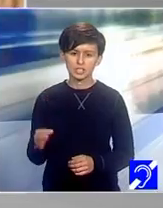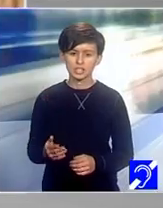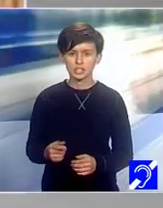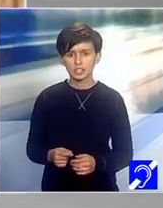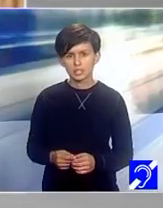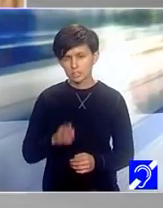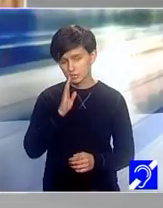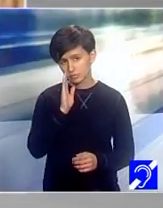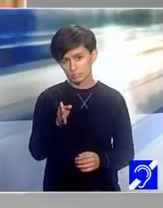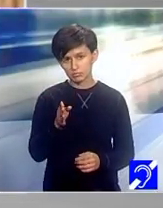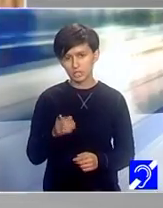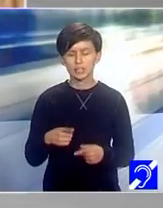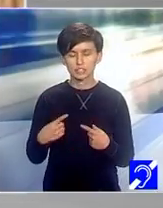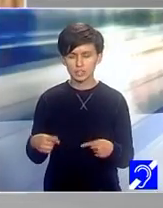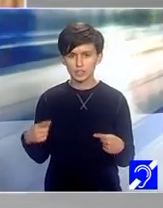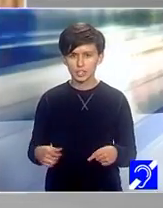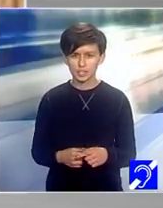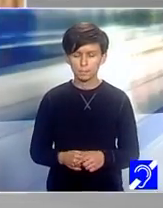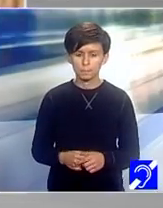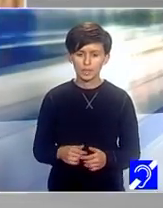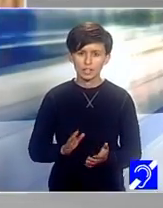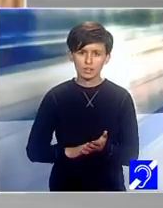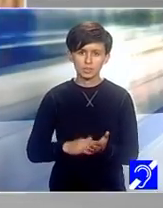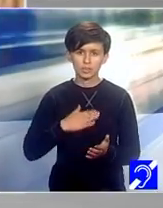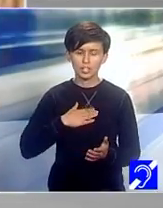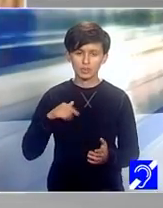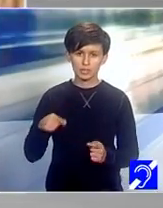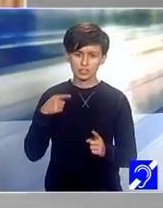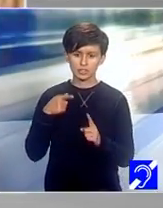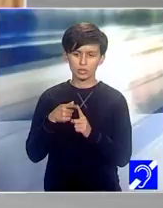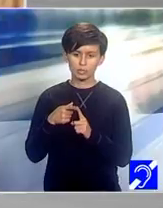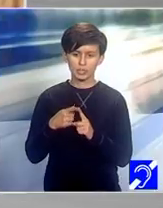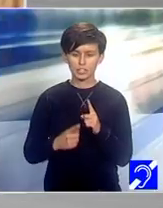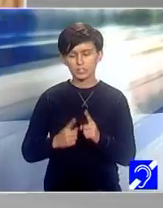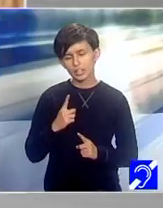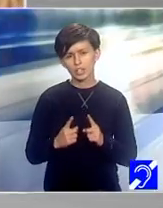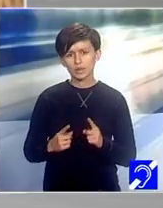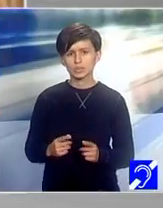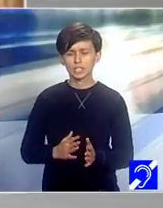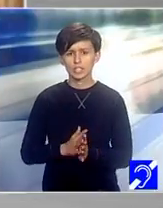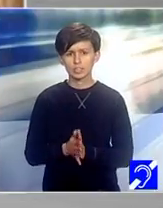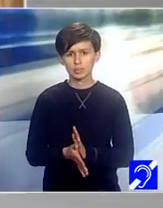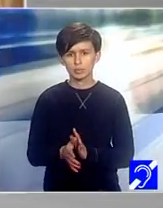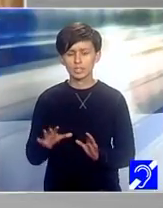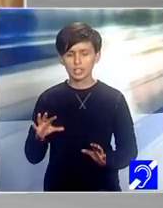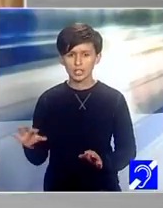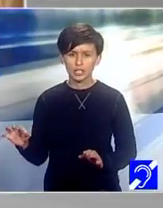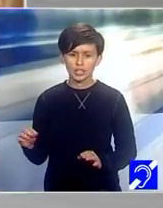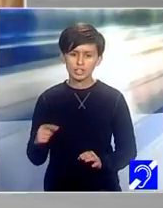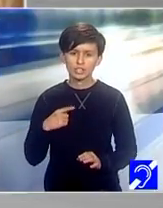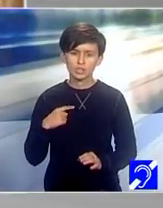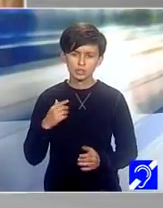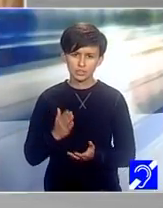vedere, faptul că avem acum aceste obiective, unele, repet, în implementare, altele cu siguranță vor fi